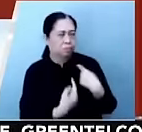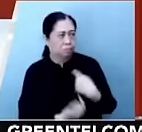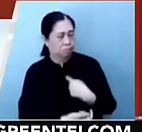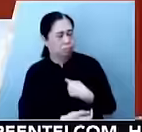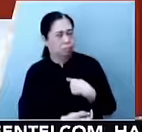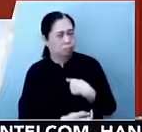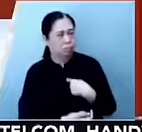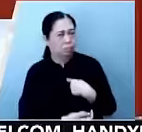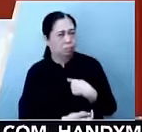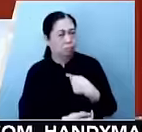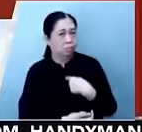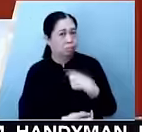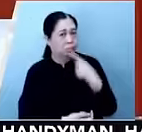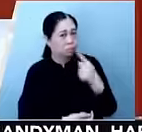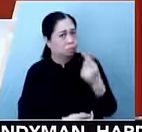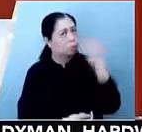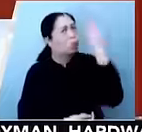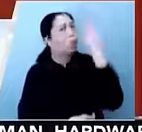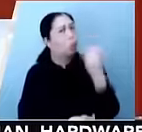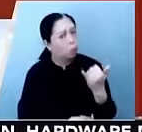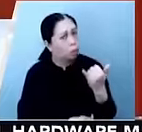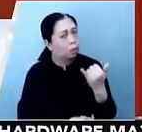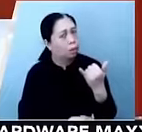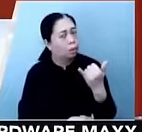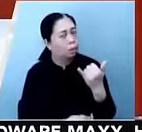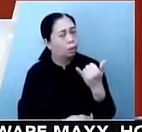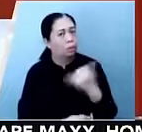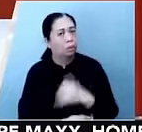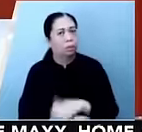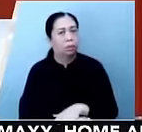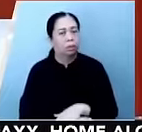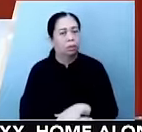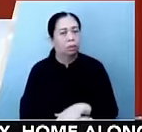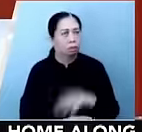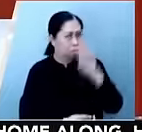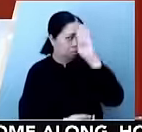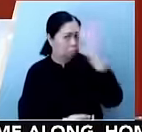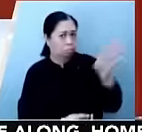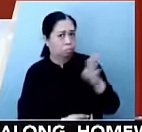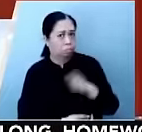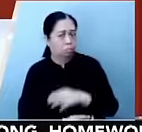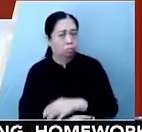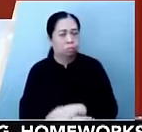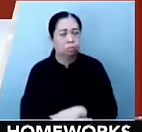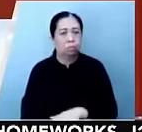Sabi ko, why, Mr. President? Dinaritso ko na siya.